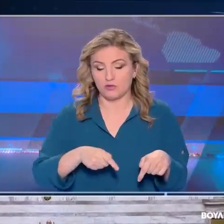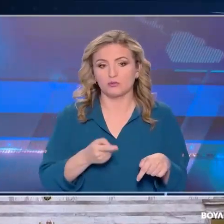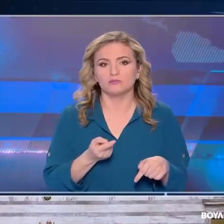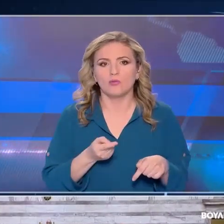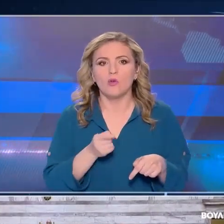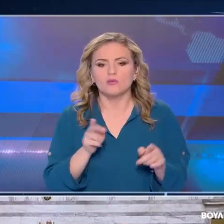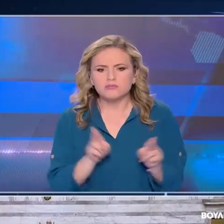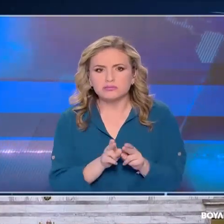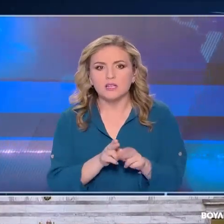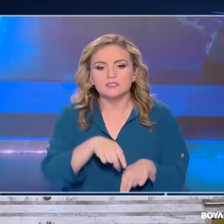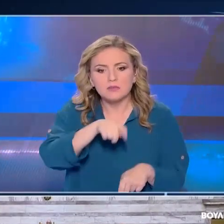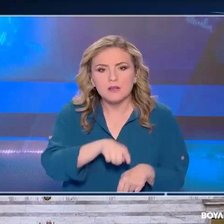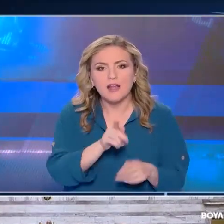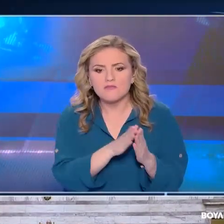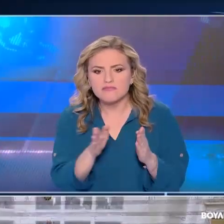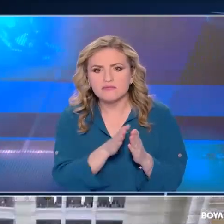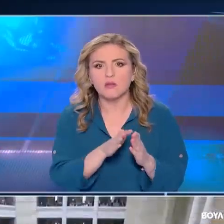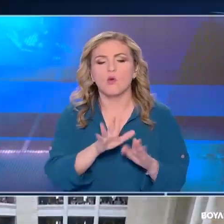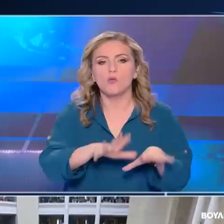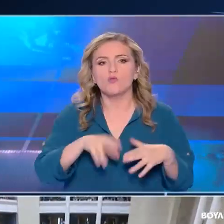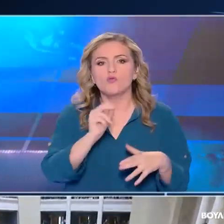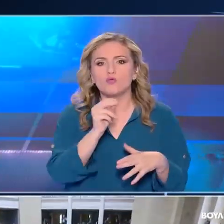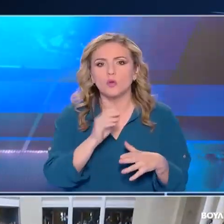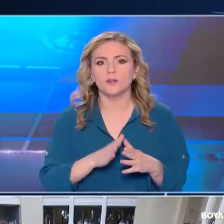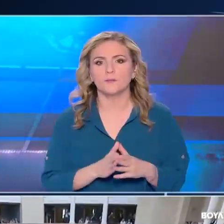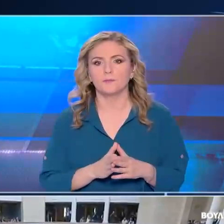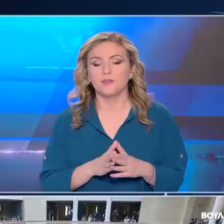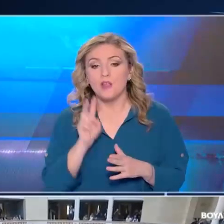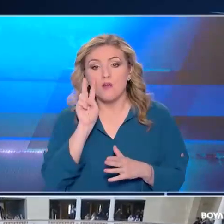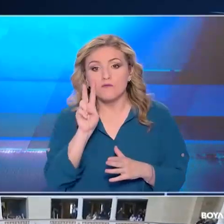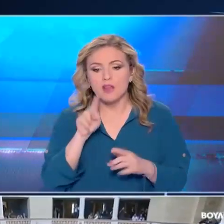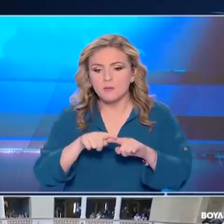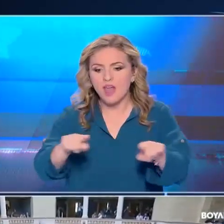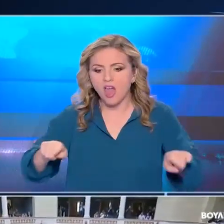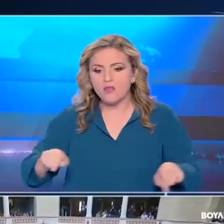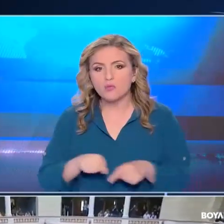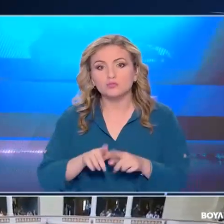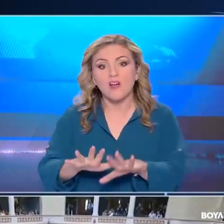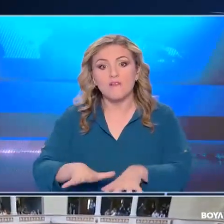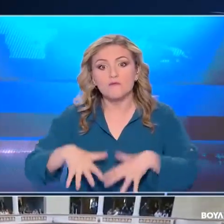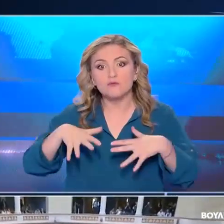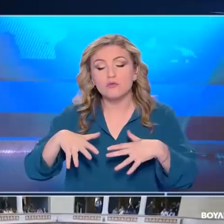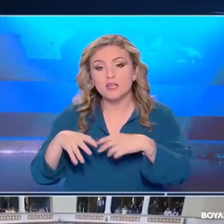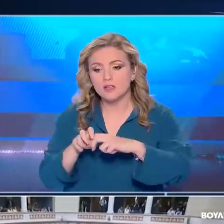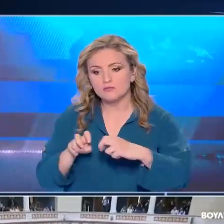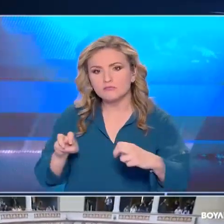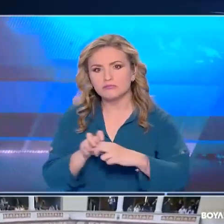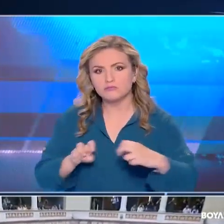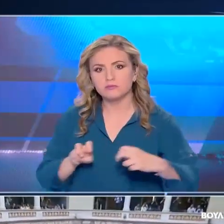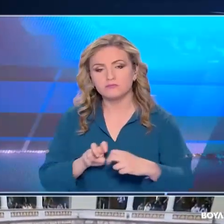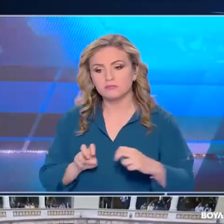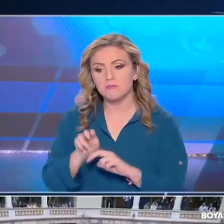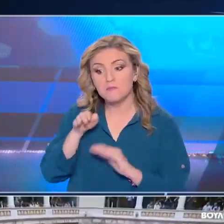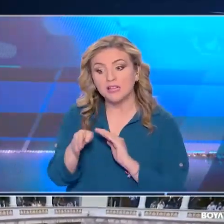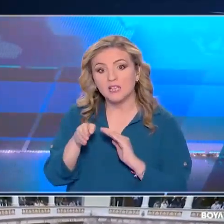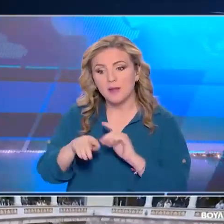το τελετουργικό, καθώς πάντοτε βλέπουμε, κυρίες και κύριοι, εικόνα από το εσωτερικό της Βουλής και από το εξωτερικό. Βλέπουμε ότι είναι σχεδόν όλα έτοιμα για